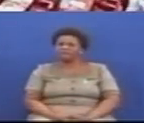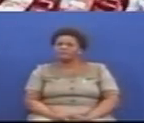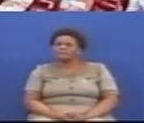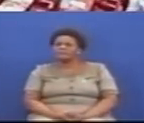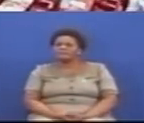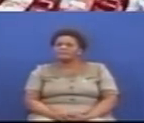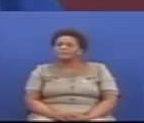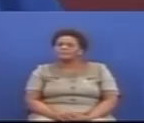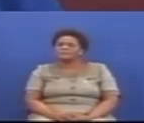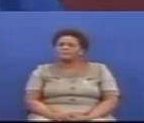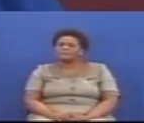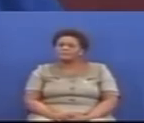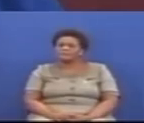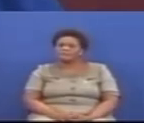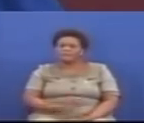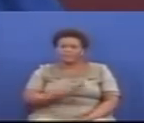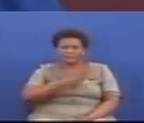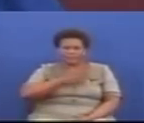Asante sana.